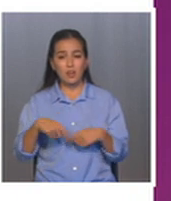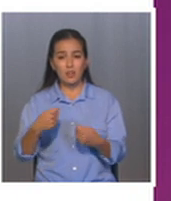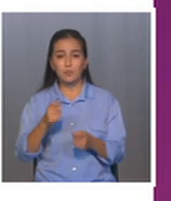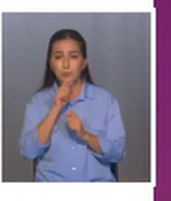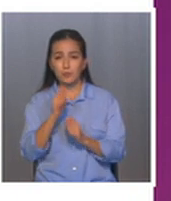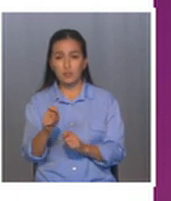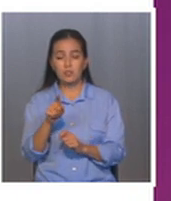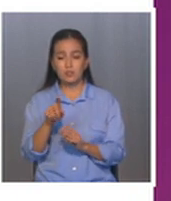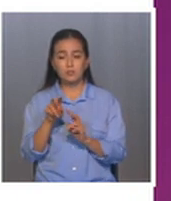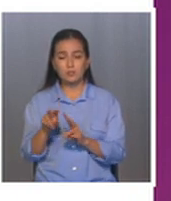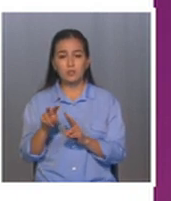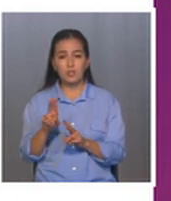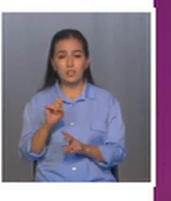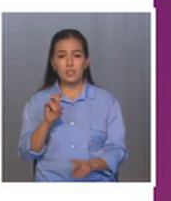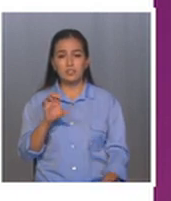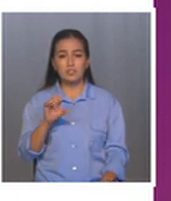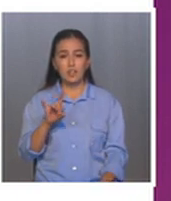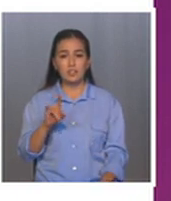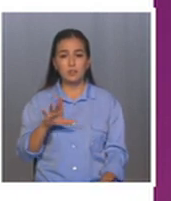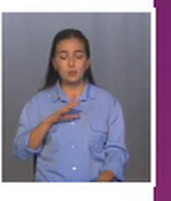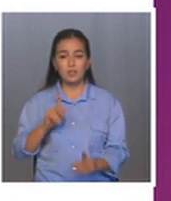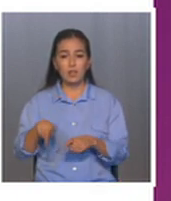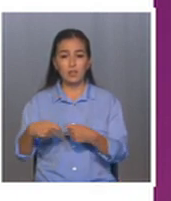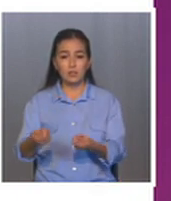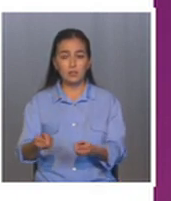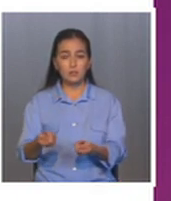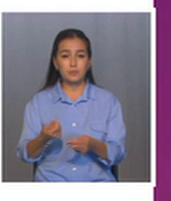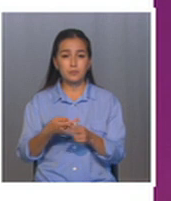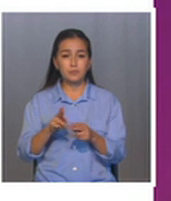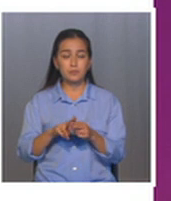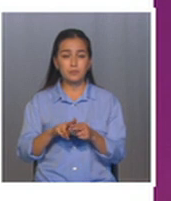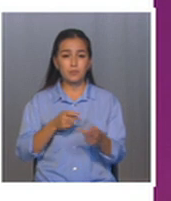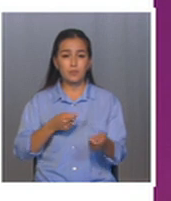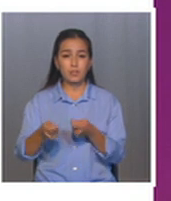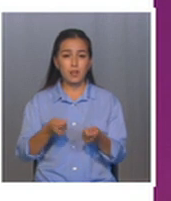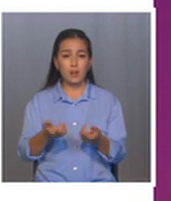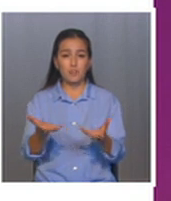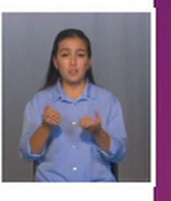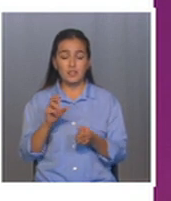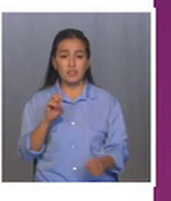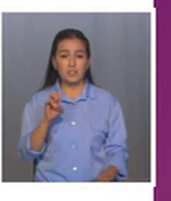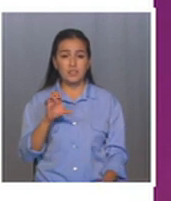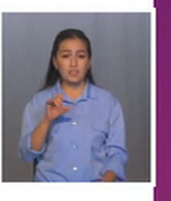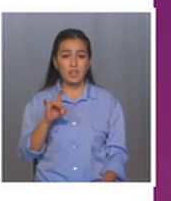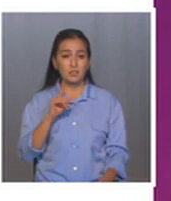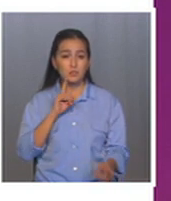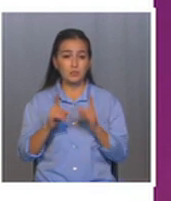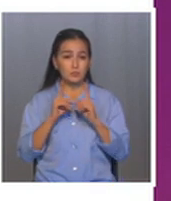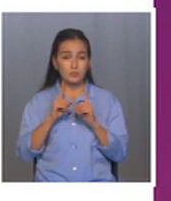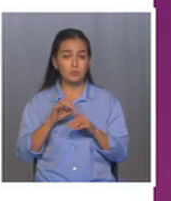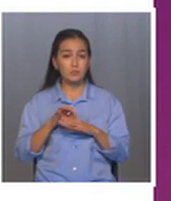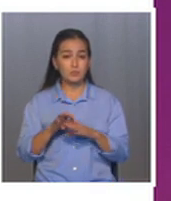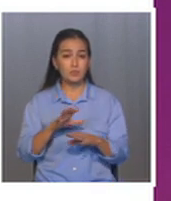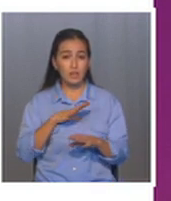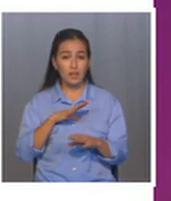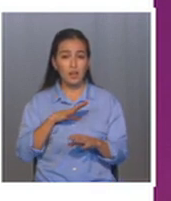деп Кенесарыға аманат етеді. Ел басқару ісін қолына алған Кенесары ақсақалдармен кеңесе отырып, теріс